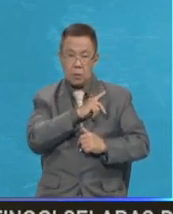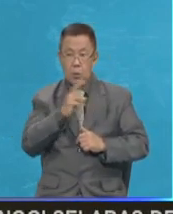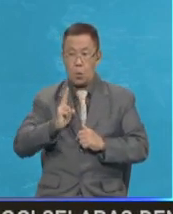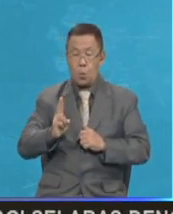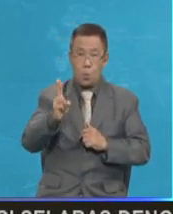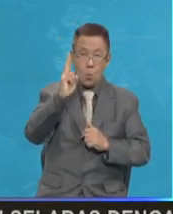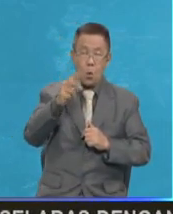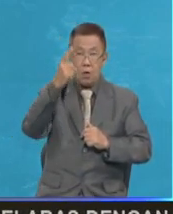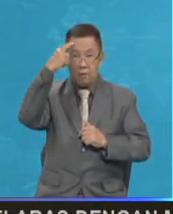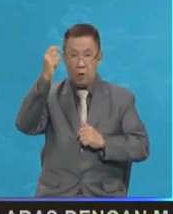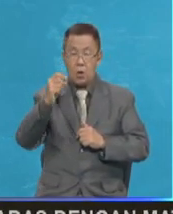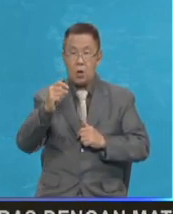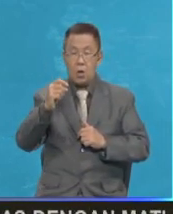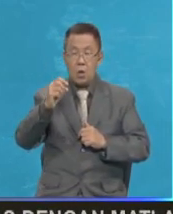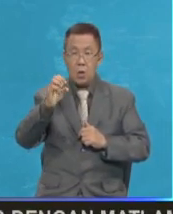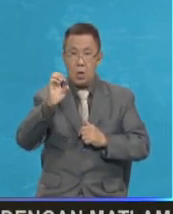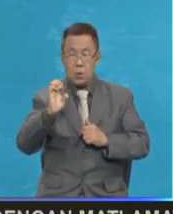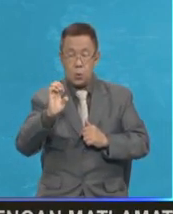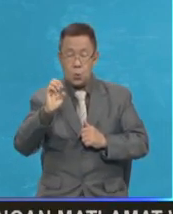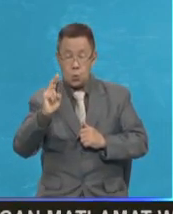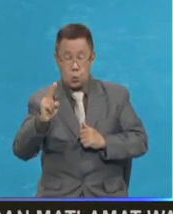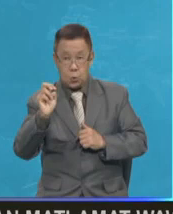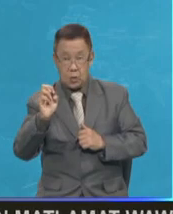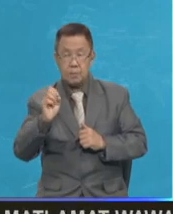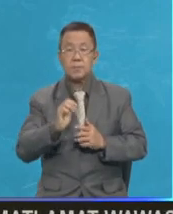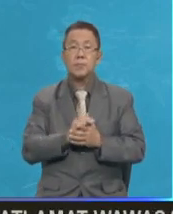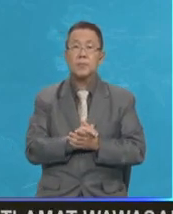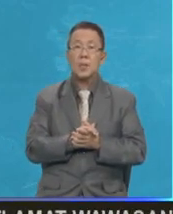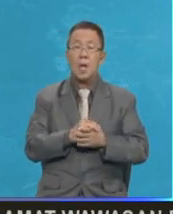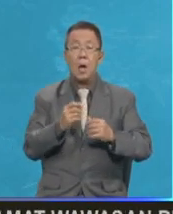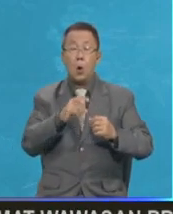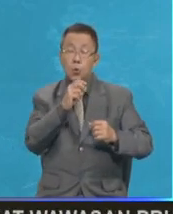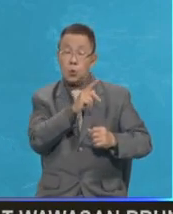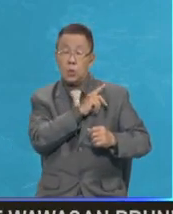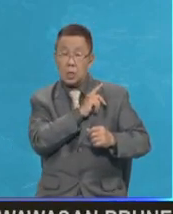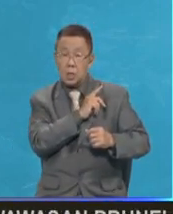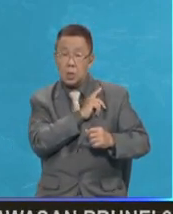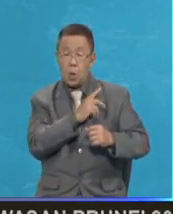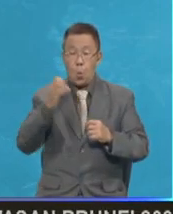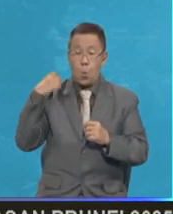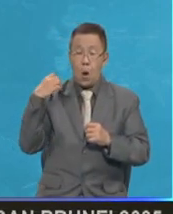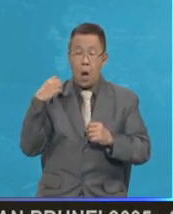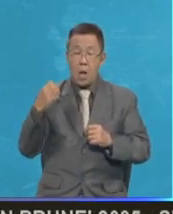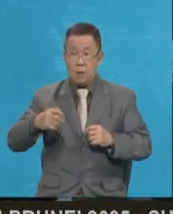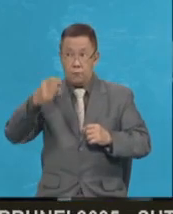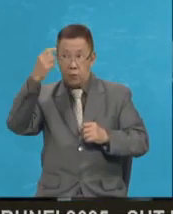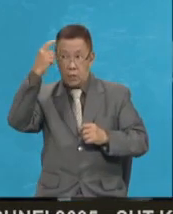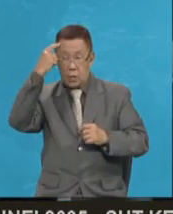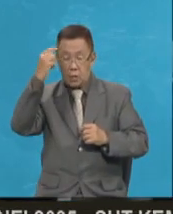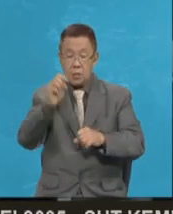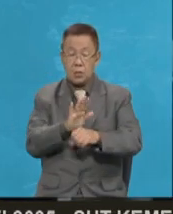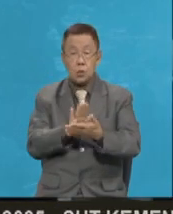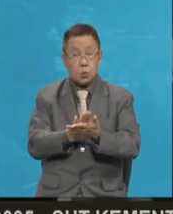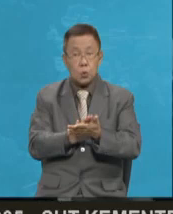dengan yang berbahagia oncek Mustafa yudin Band Abdul khalim selaku pengarang Institute ahli Sunnah wal-jamaah